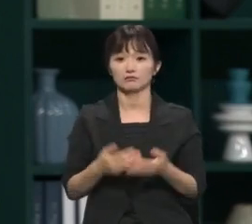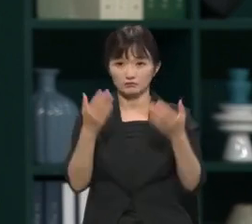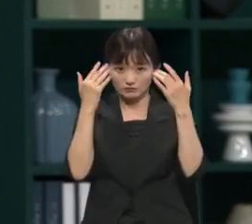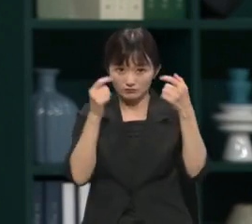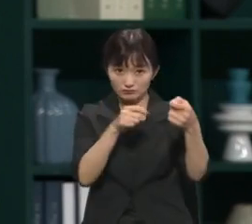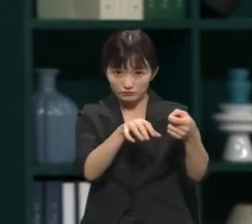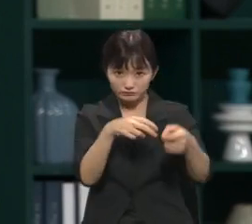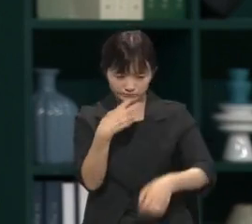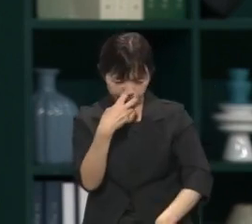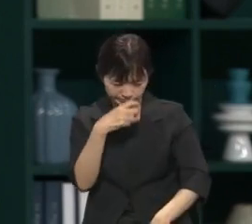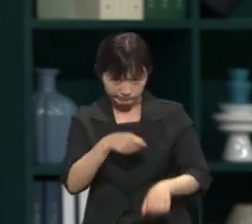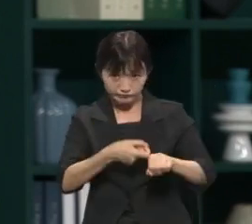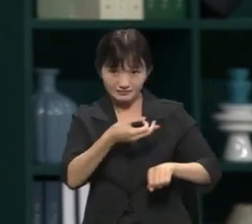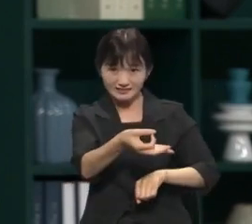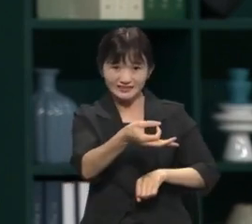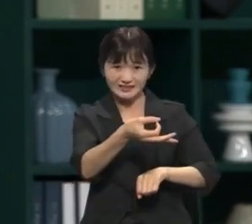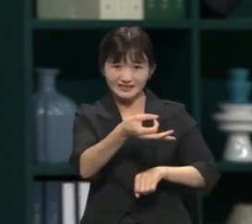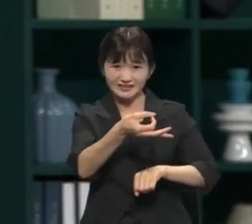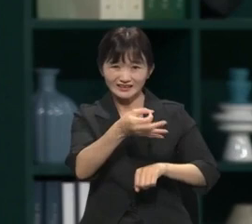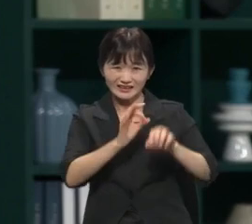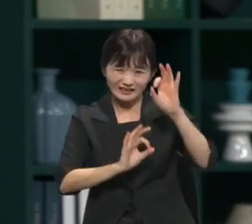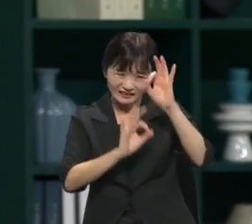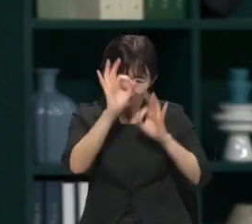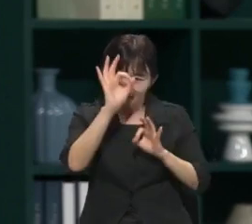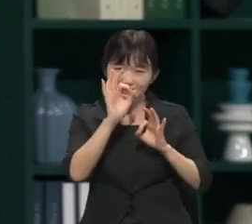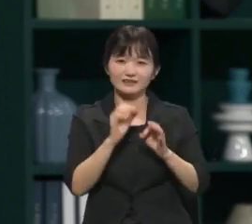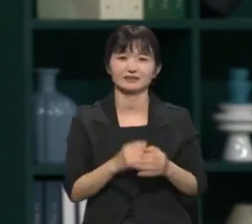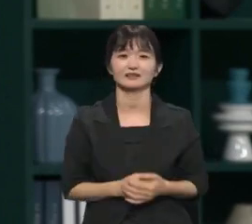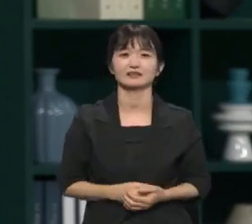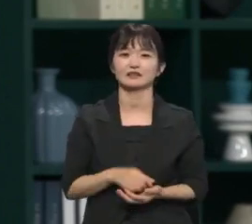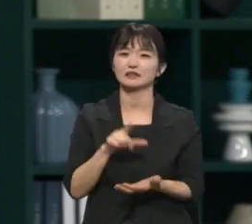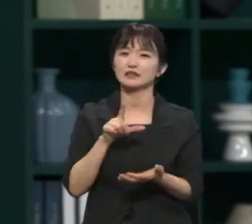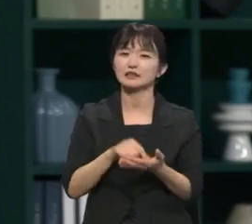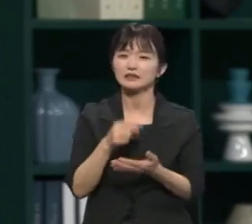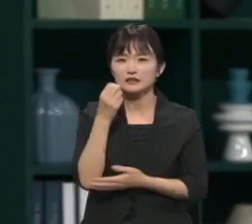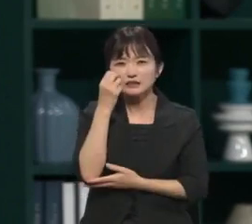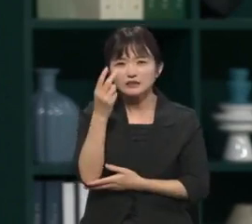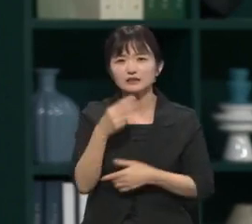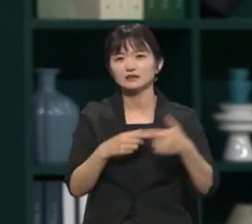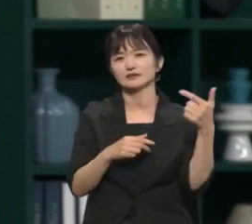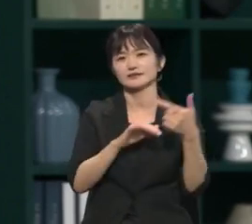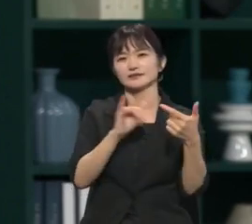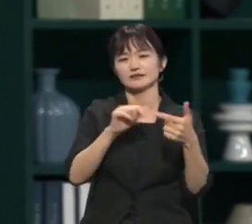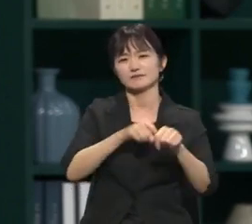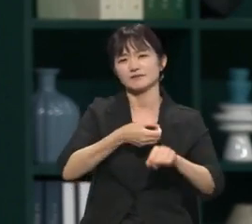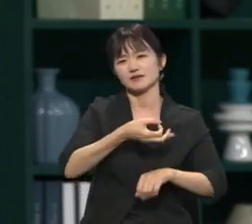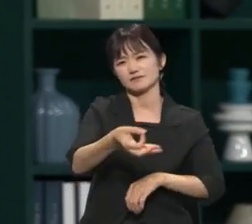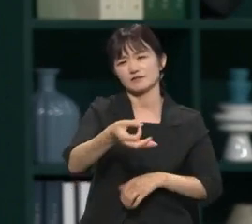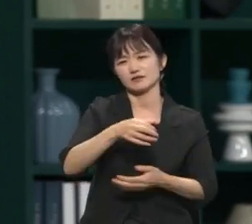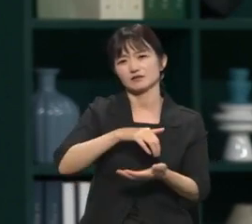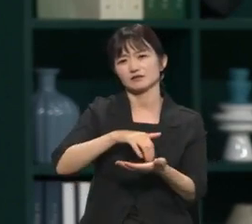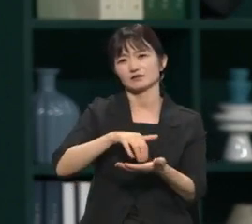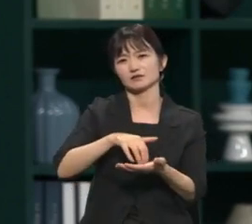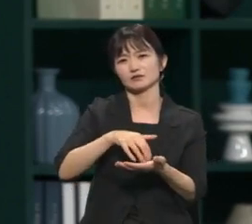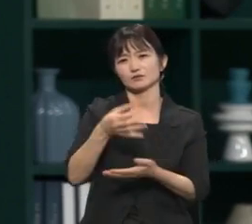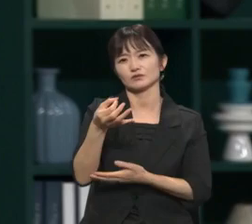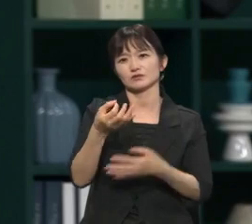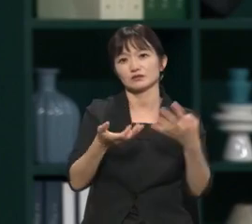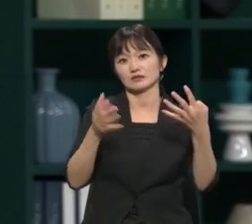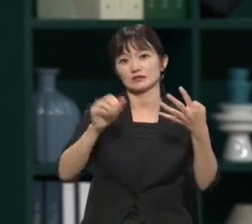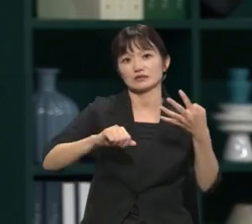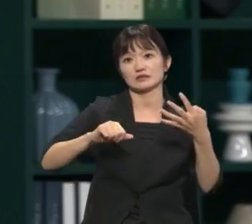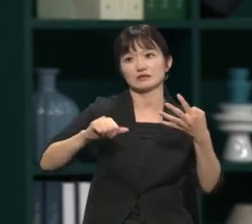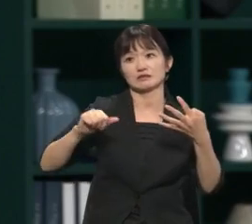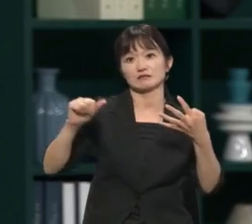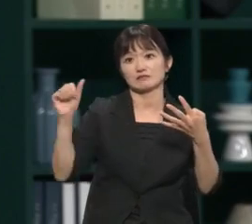스쿨존 단속을 해서 과태료를 잘못 부과를 했다는 겁니다 약 두 달 동안 6000명한테서 부과된이 잘못 부과된